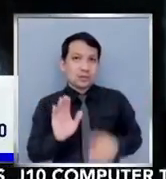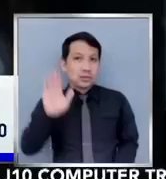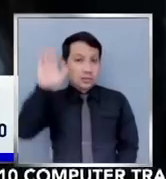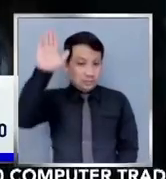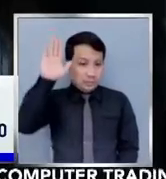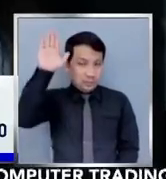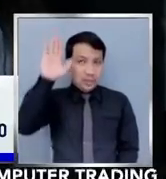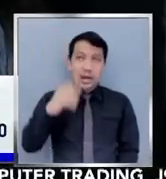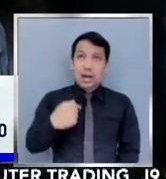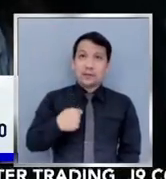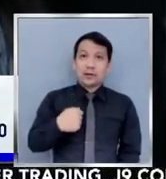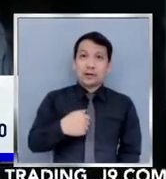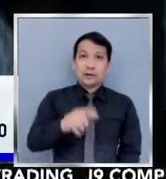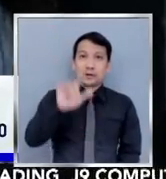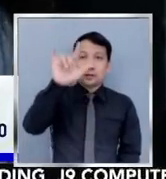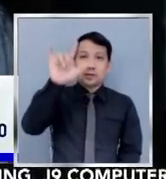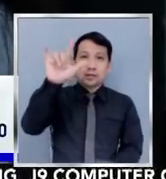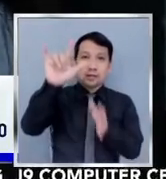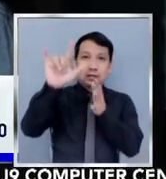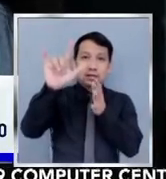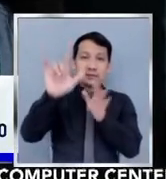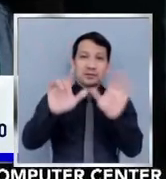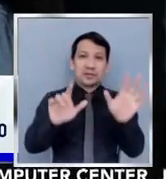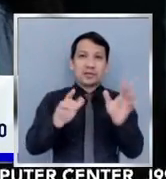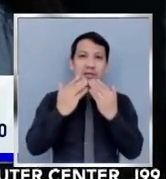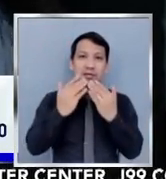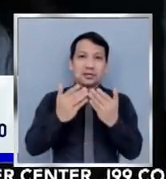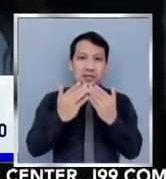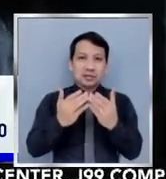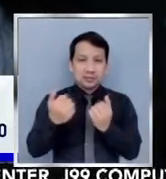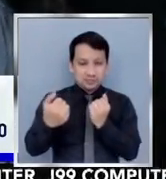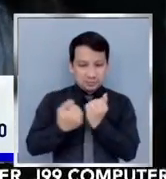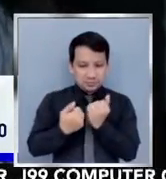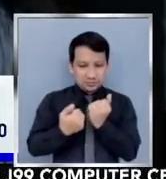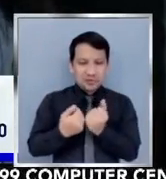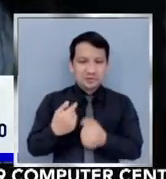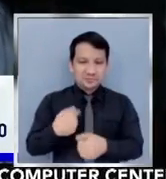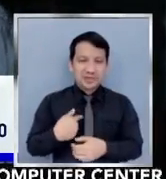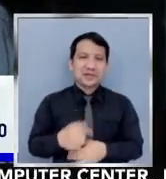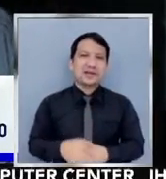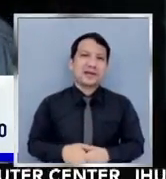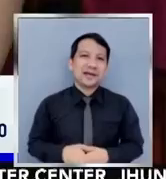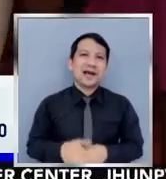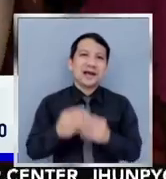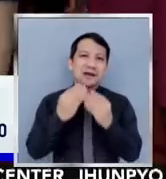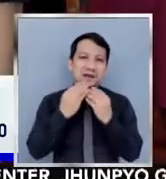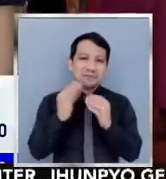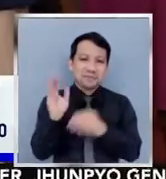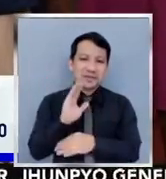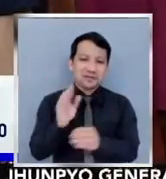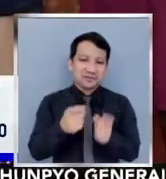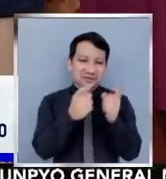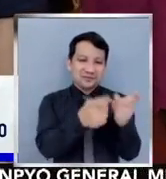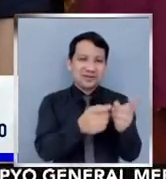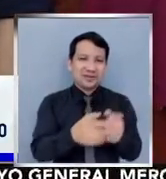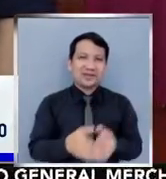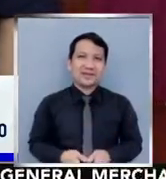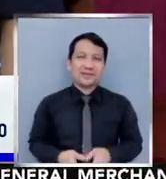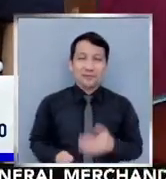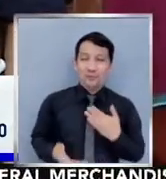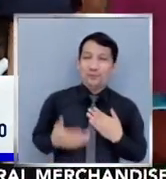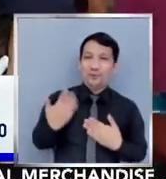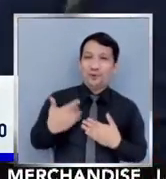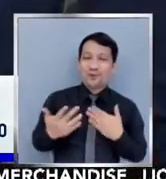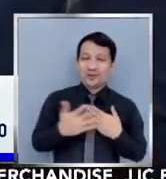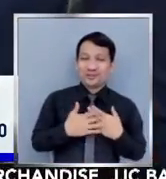I love you so much. Thank you for always supporting me and Merry Christmas. This is my gift to you. I'm so touched. I'm so lucky to be